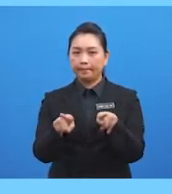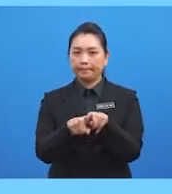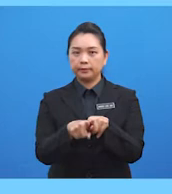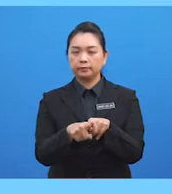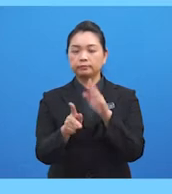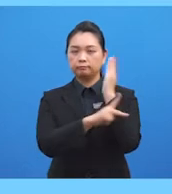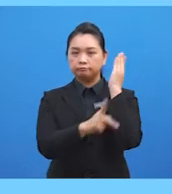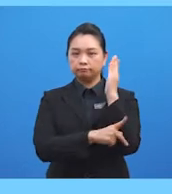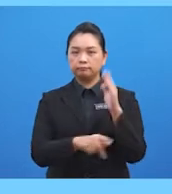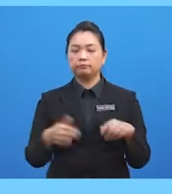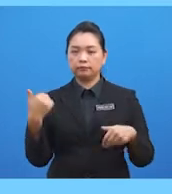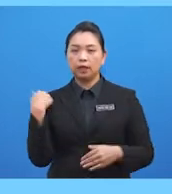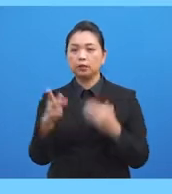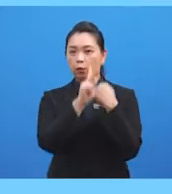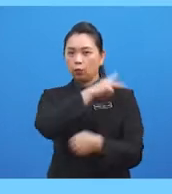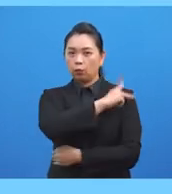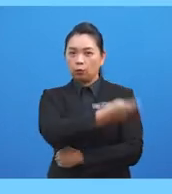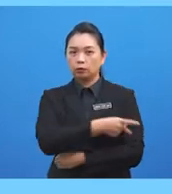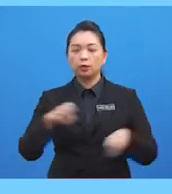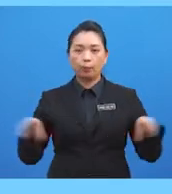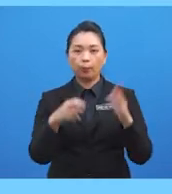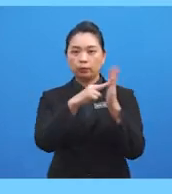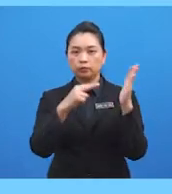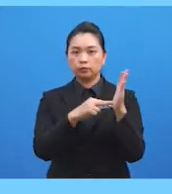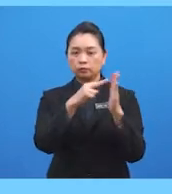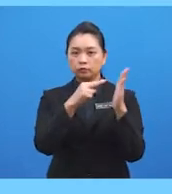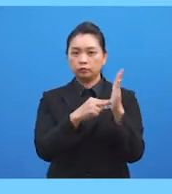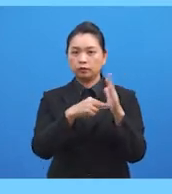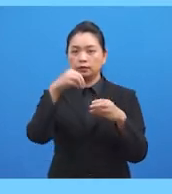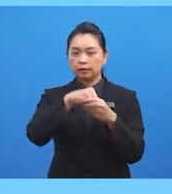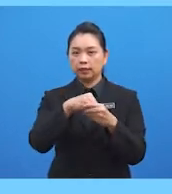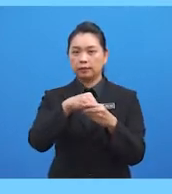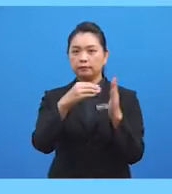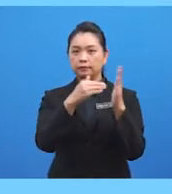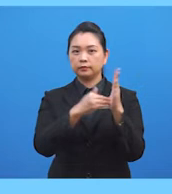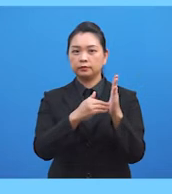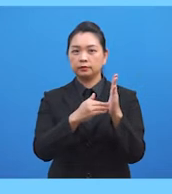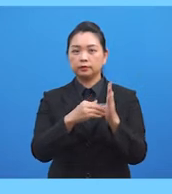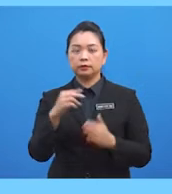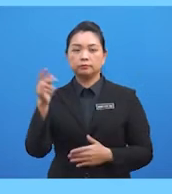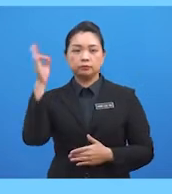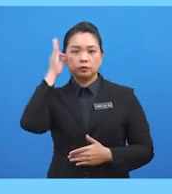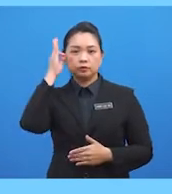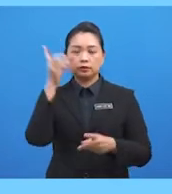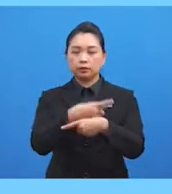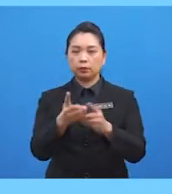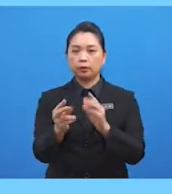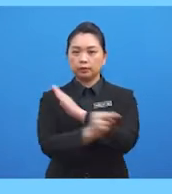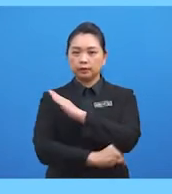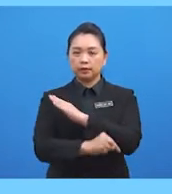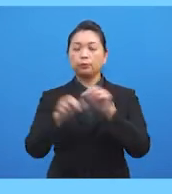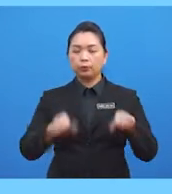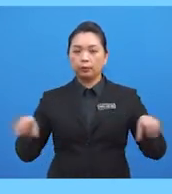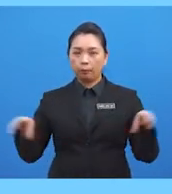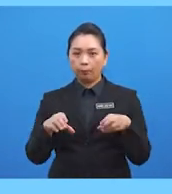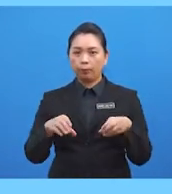membuat undang-undang tentang perkara di bawah senarai persekutuan. Dewan Undangan Negeri pula boleh membuat